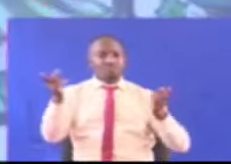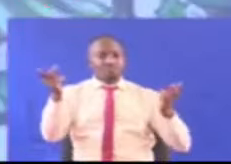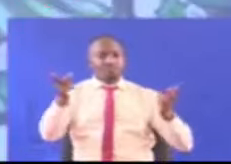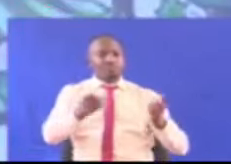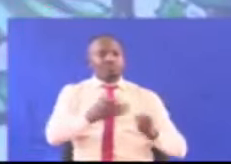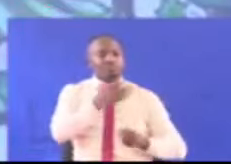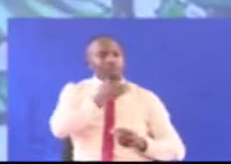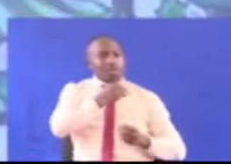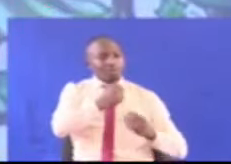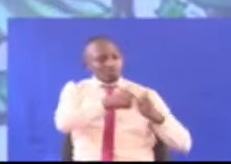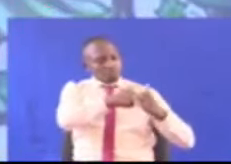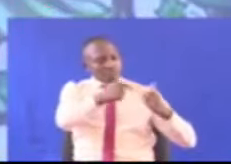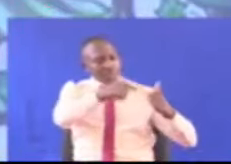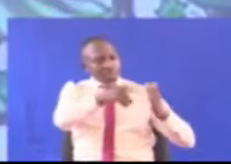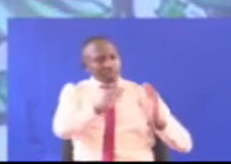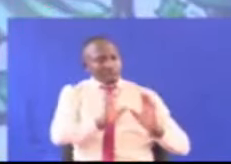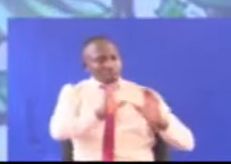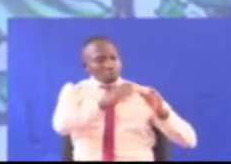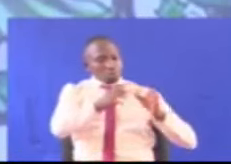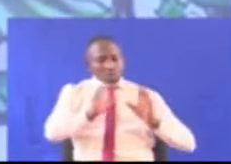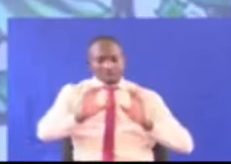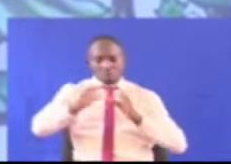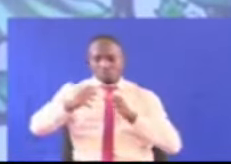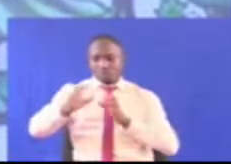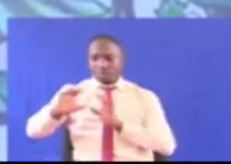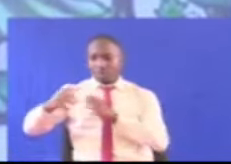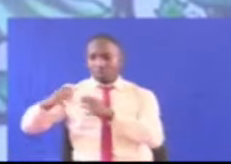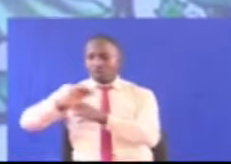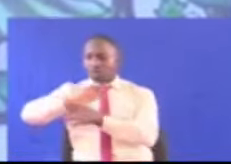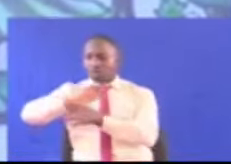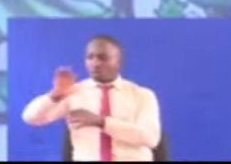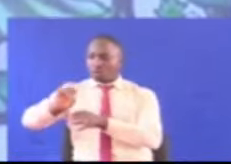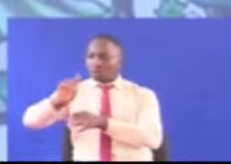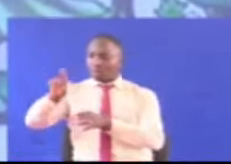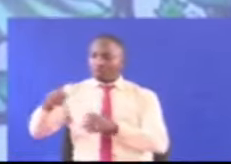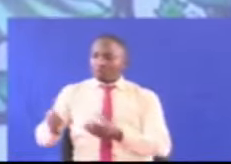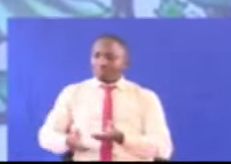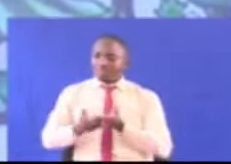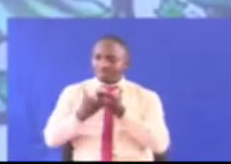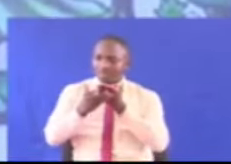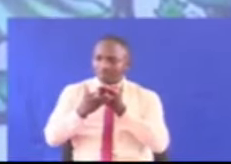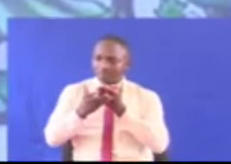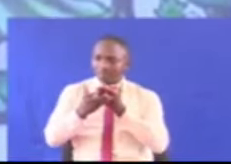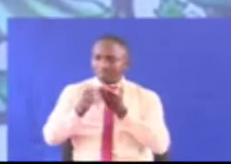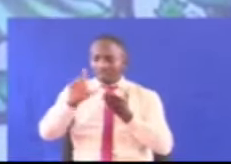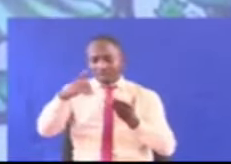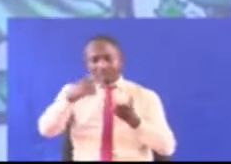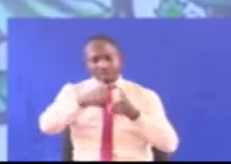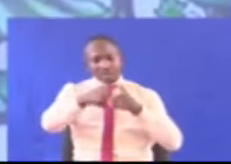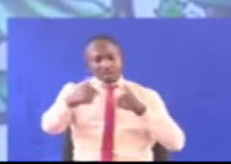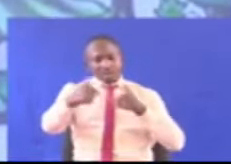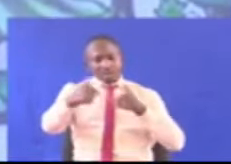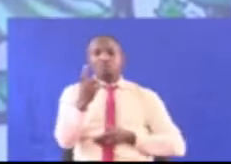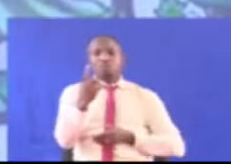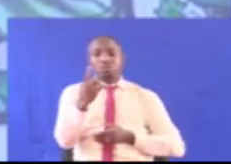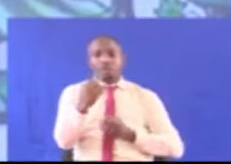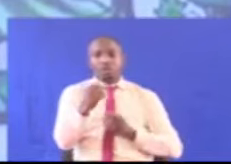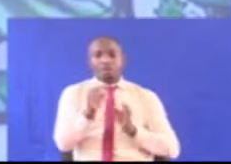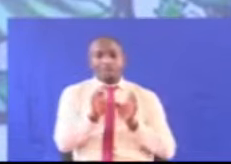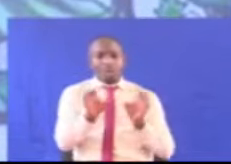Ningetamani nitaje makundi yote ambayo yametusaidia. Lakini nilitaje kundi hili kipekee